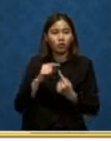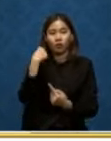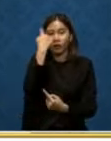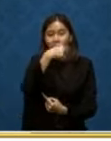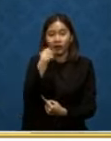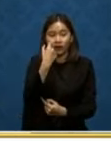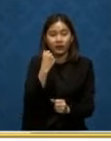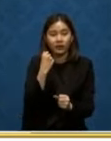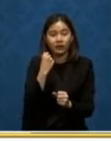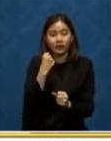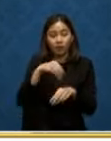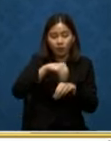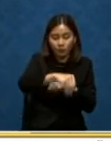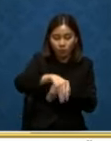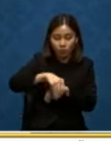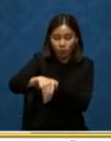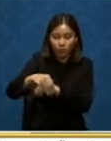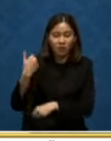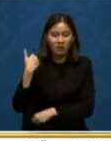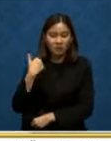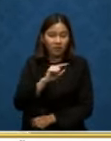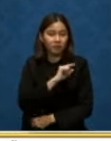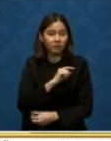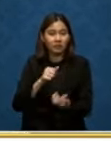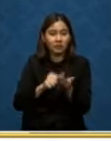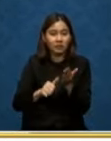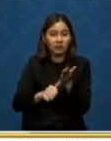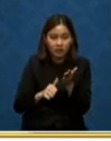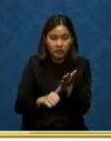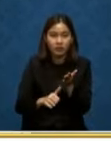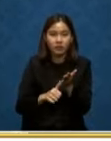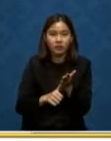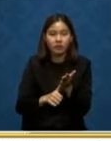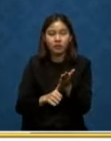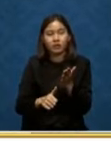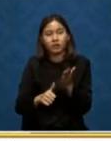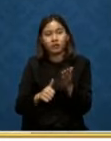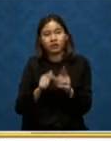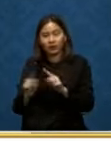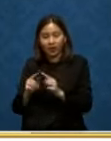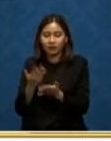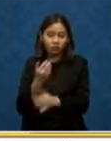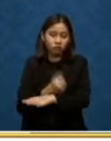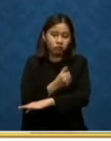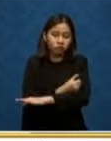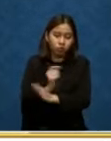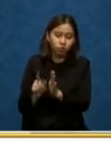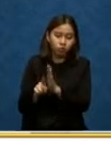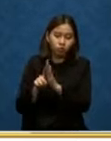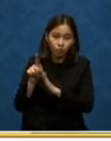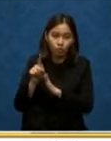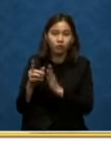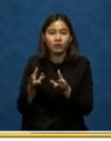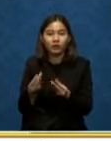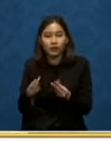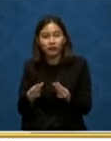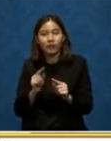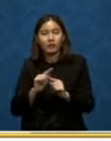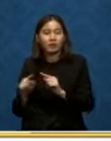ที่ต้องการต้องมีภาระหนี้นะครับกับต้นทุนการผลิตที่สูงค่าแรงสูงนะครับราคาปุ๋ยที่สูงรัฐบาล